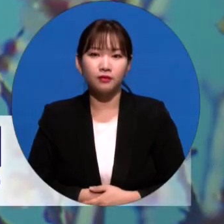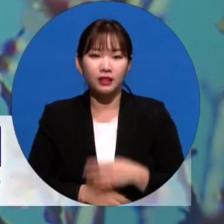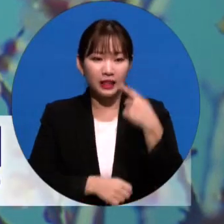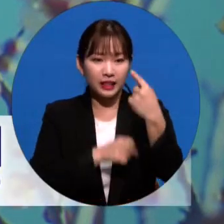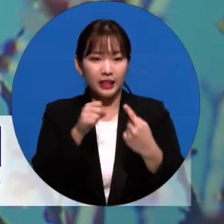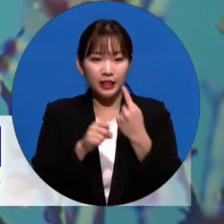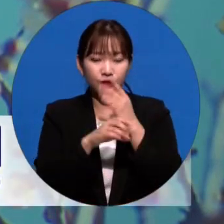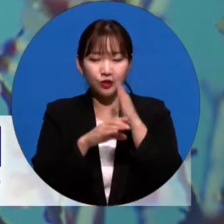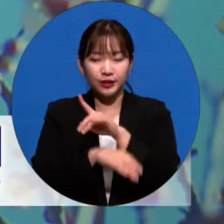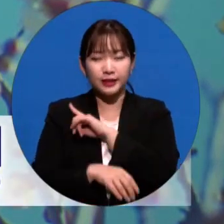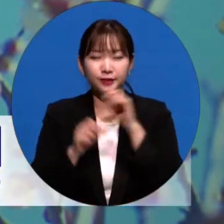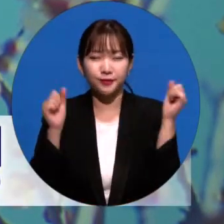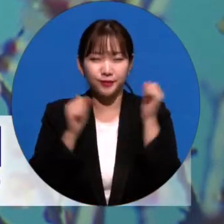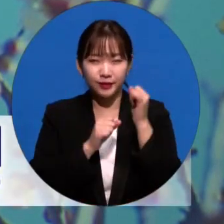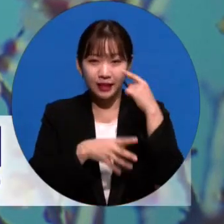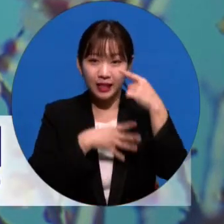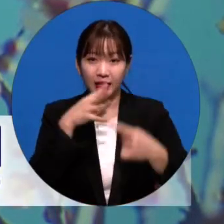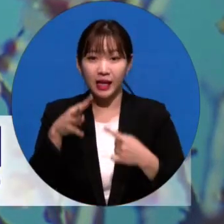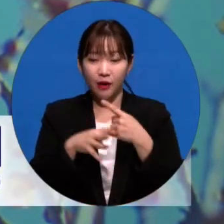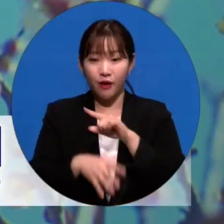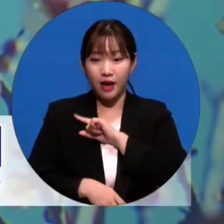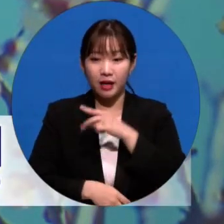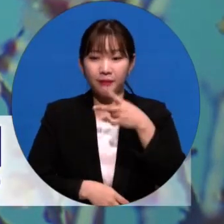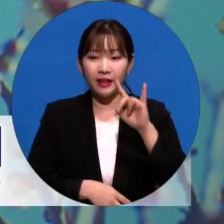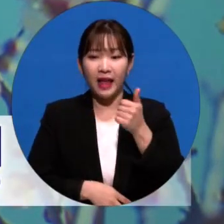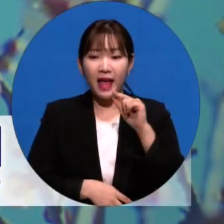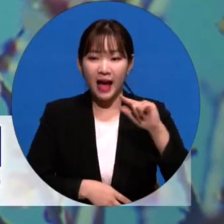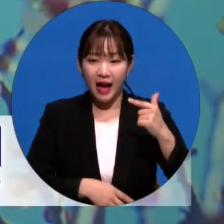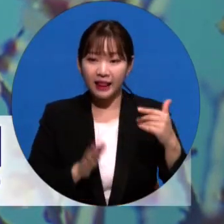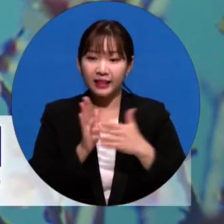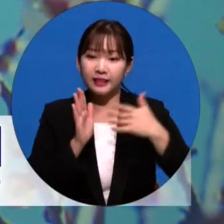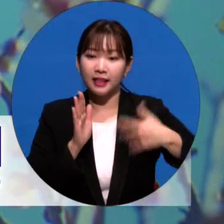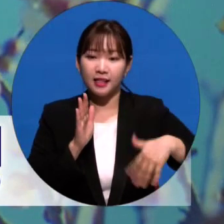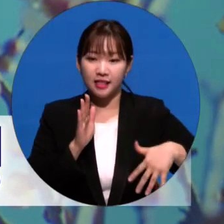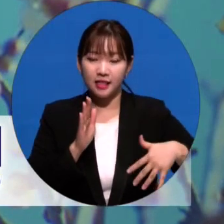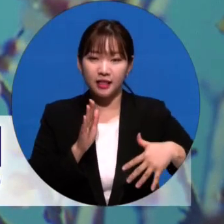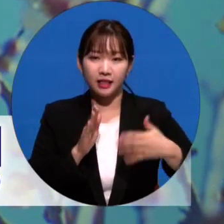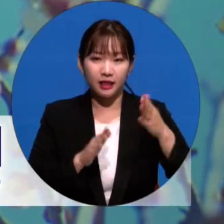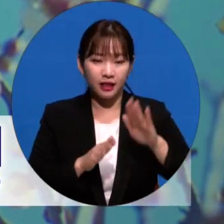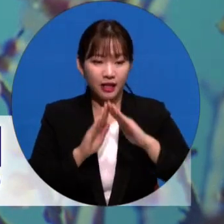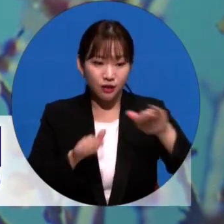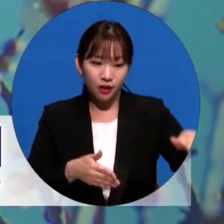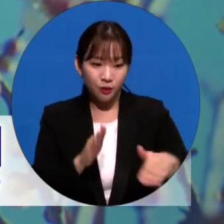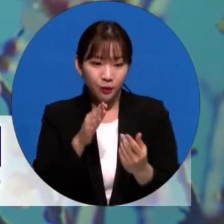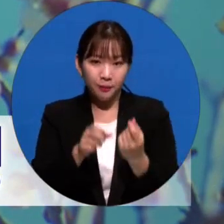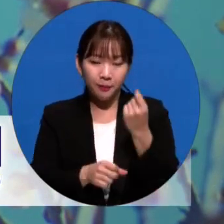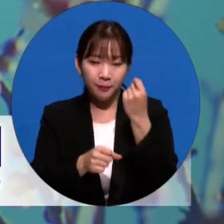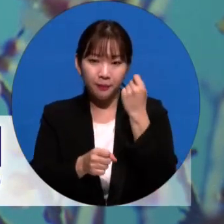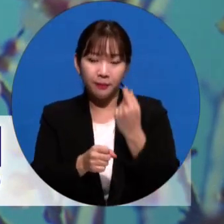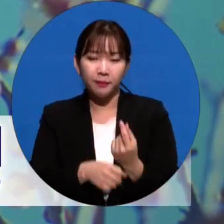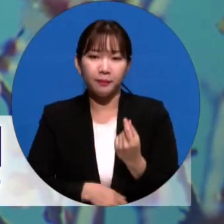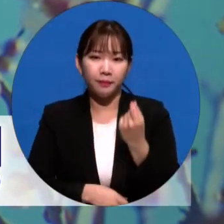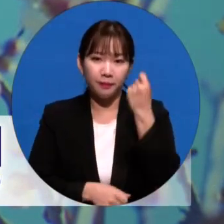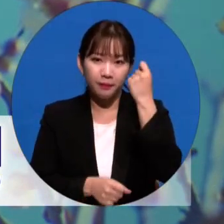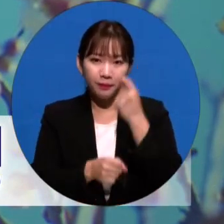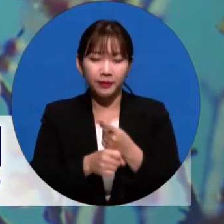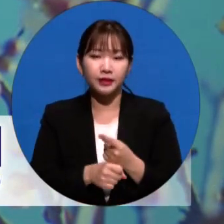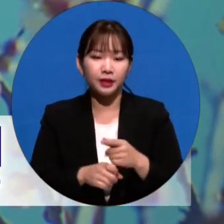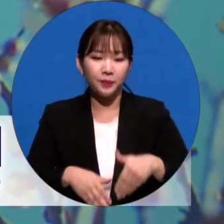1년 가운데 가장 춥다는 절기상 대한도 채 지나지 않았는데 남력해는 벌써 봄 기운이 움트고